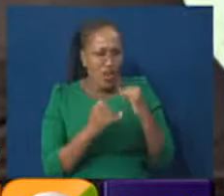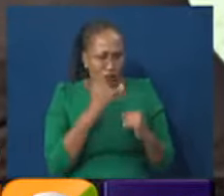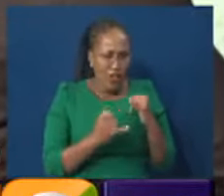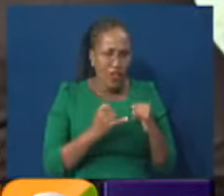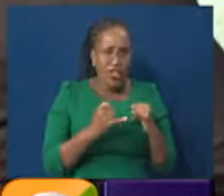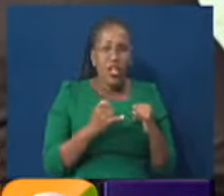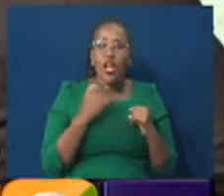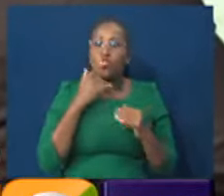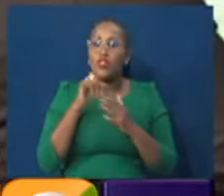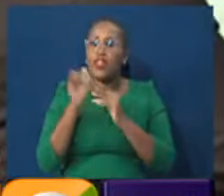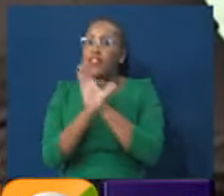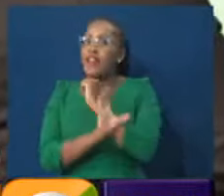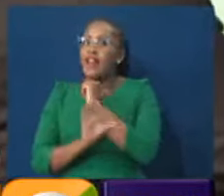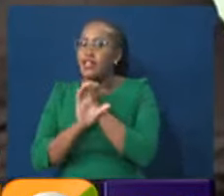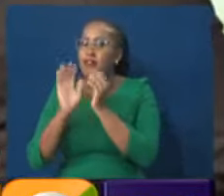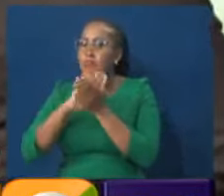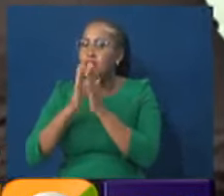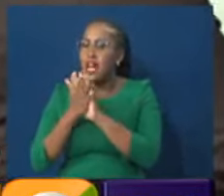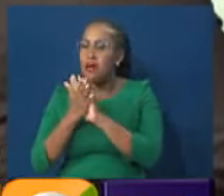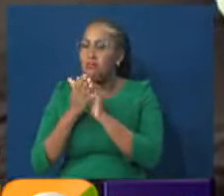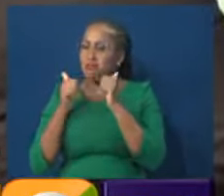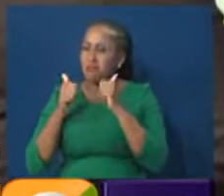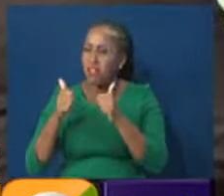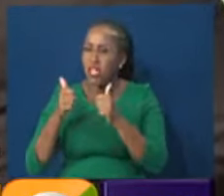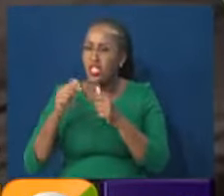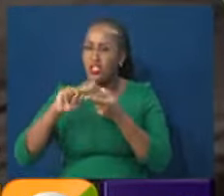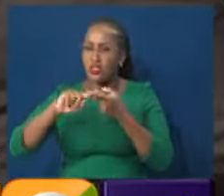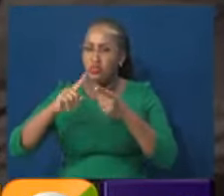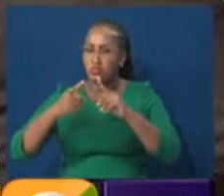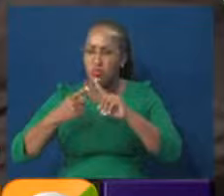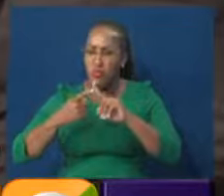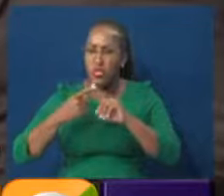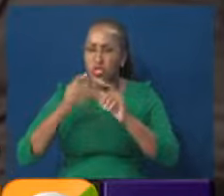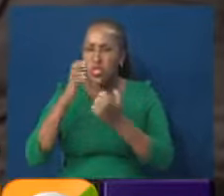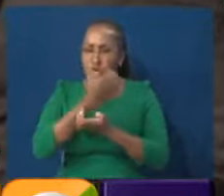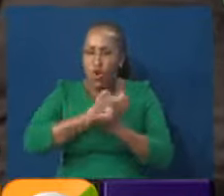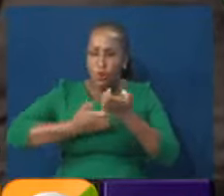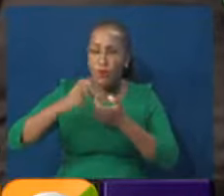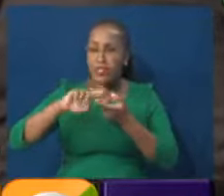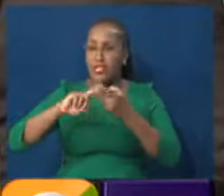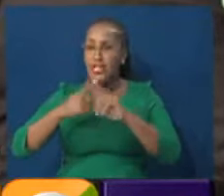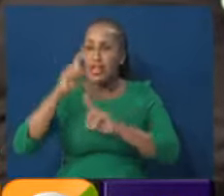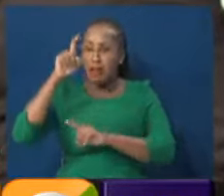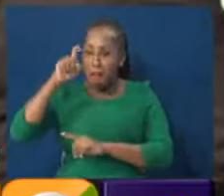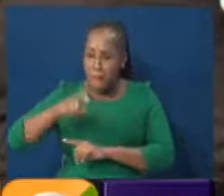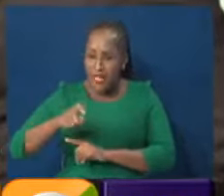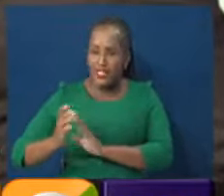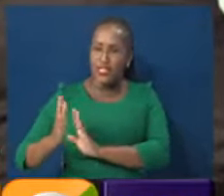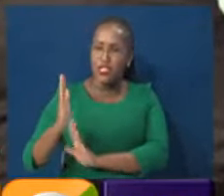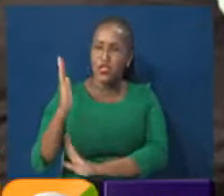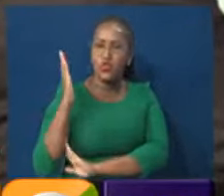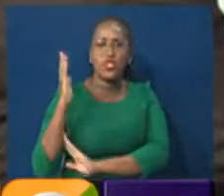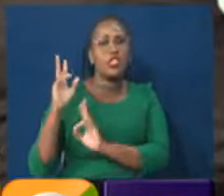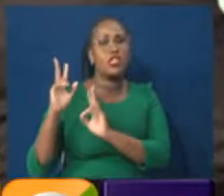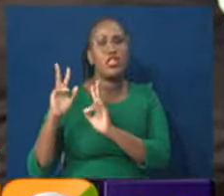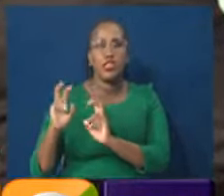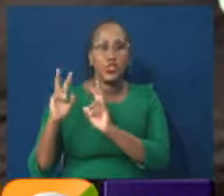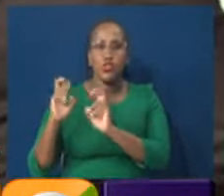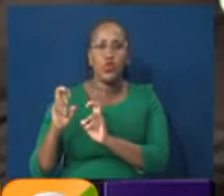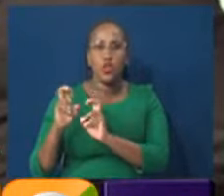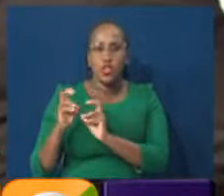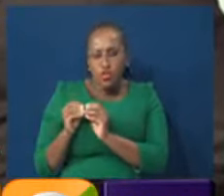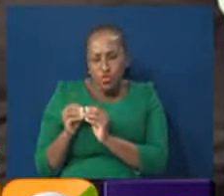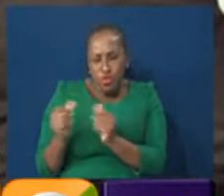ndio inchi ikue stable, ama economy ikue stable. Lazima security issues ihandoliwe